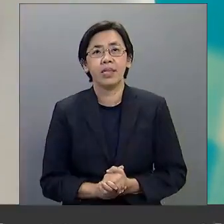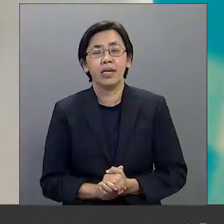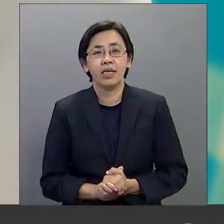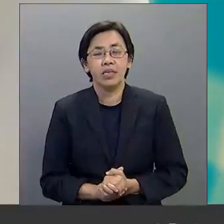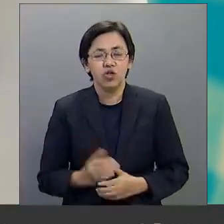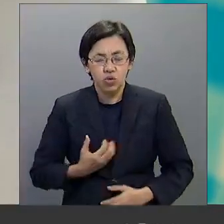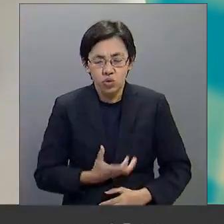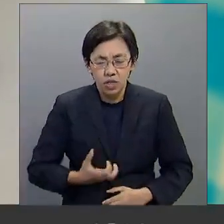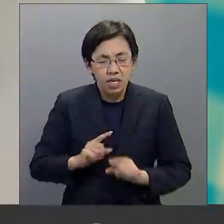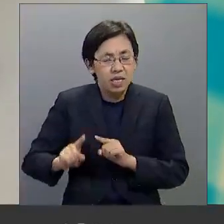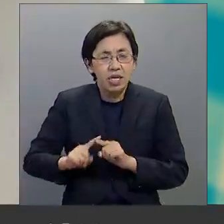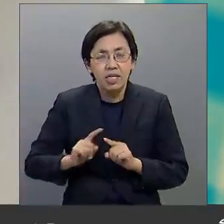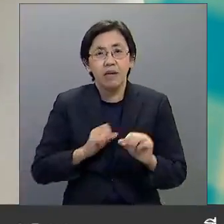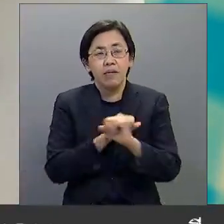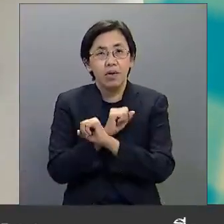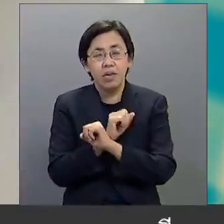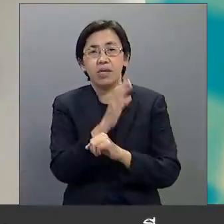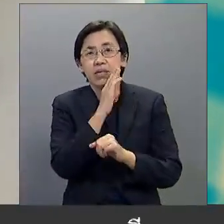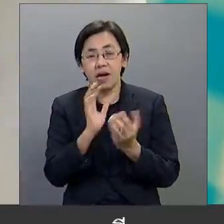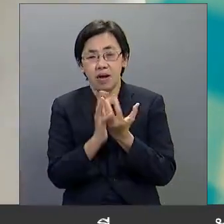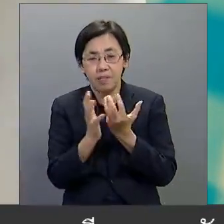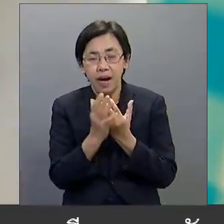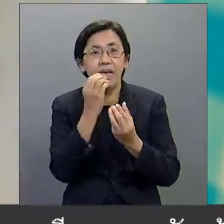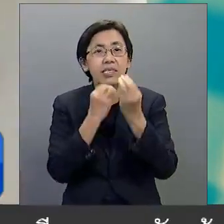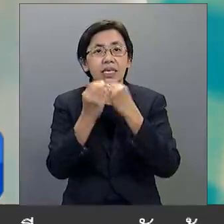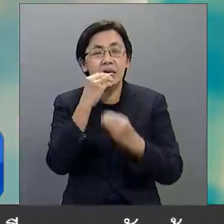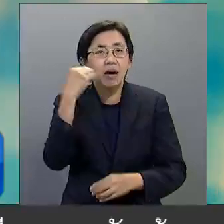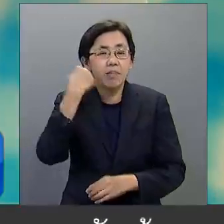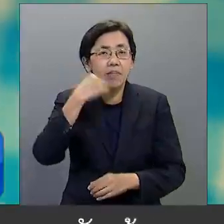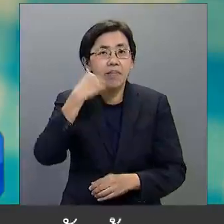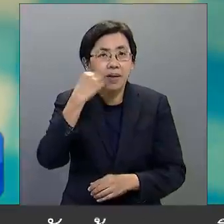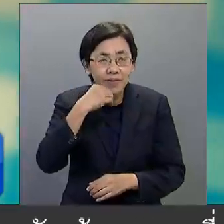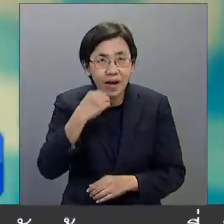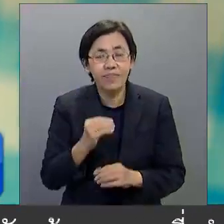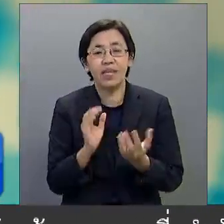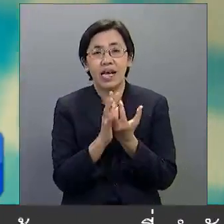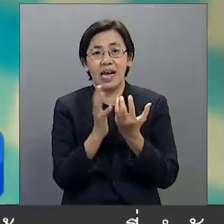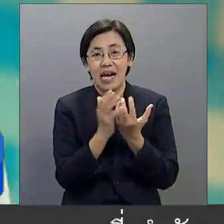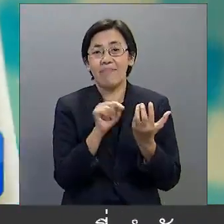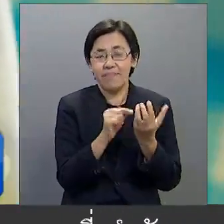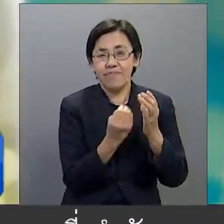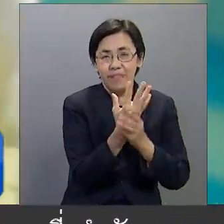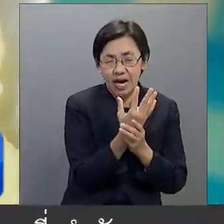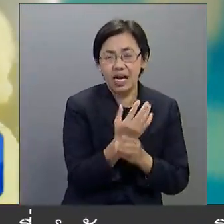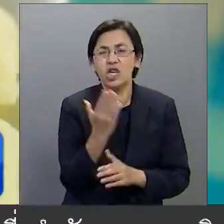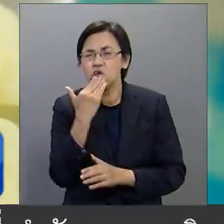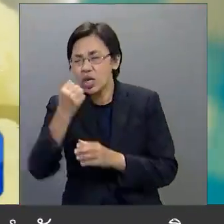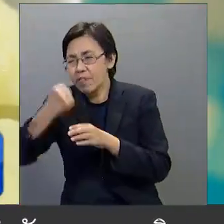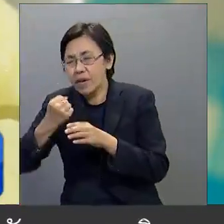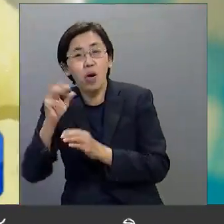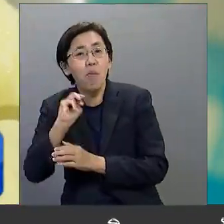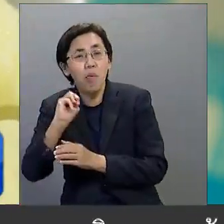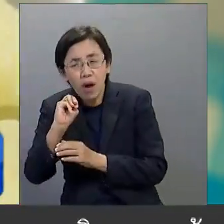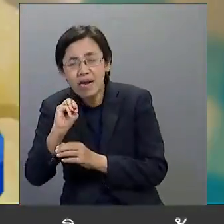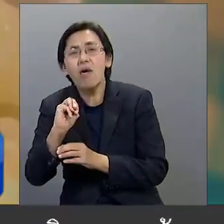เสบจากสารหลากหลายชนิดที่มีอยู่ในพืชผักนะที่เรากินกับน้ำพริกนี่แหละนะน้ำพริกของไทยเราเนี่ยมีโอ้คุณประโยชน์เยอะมากนะครับไ